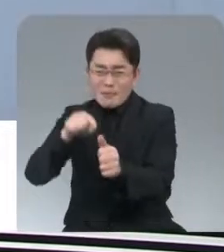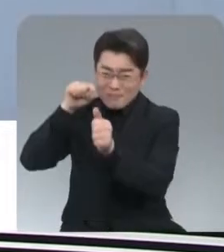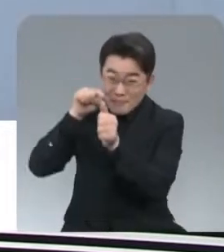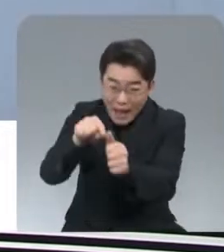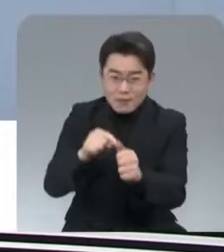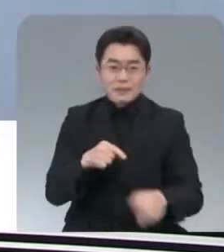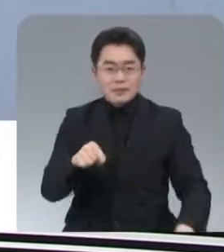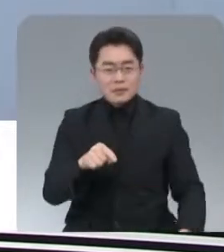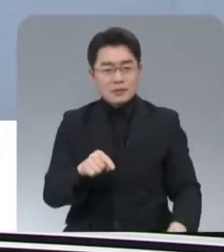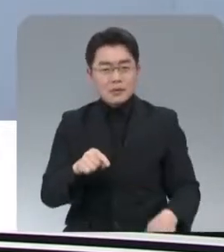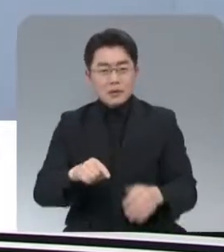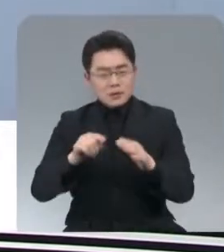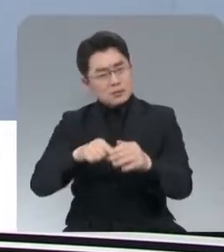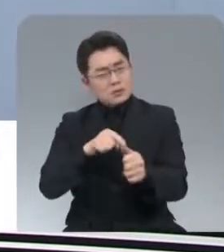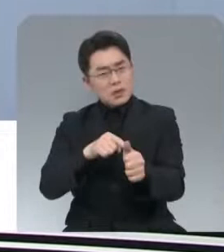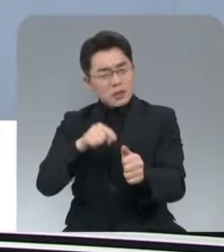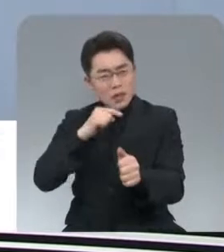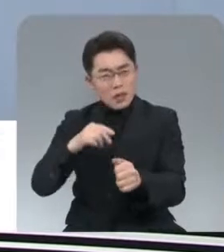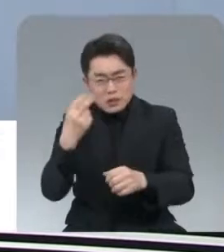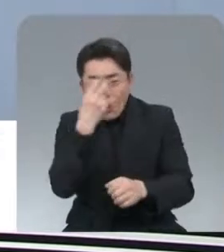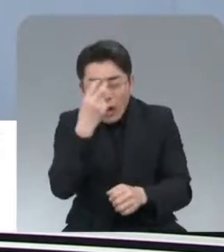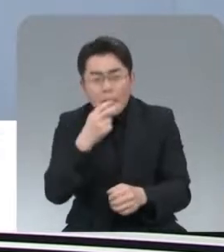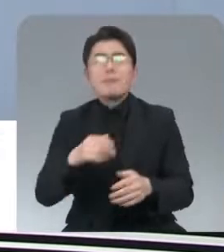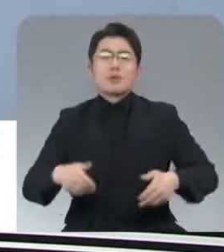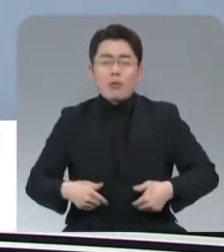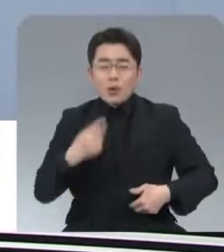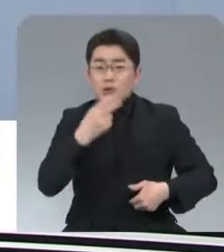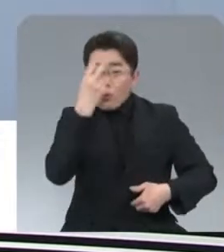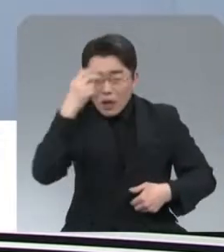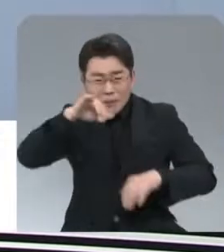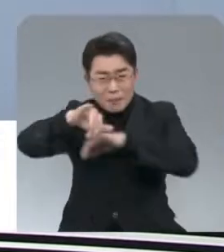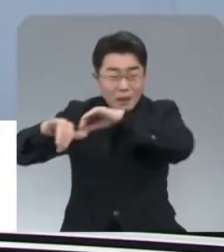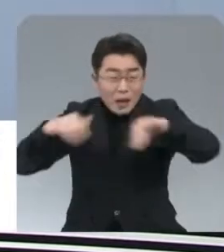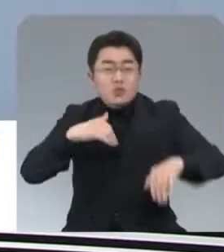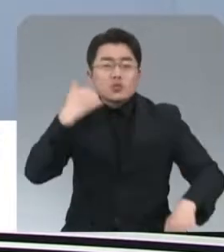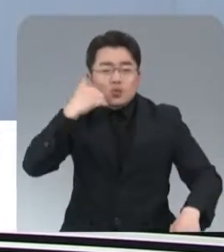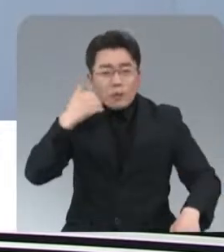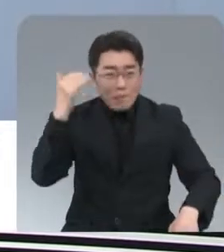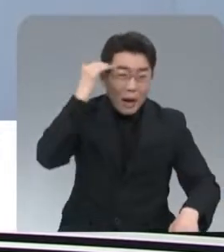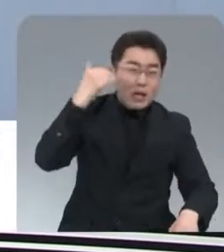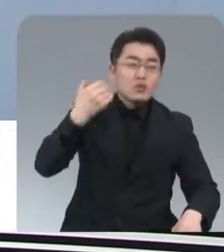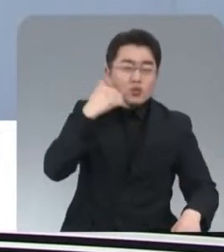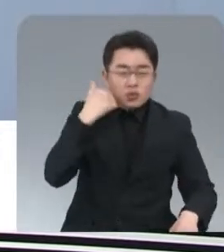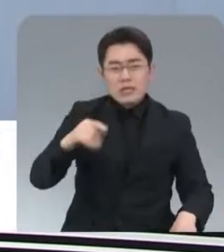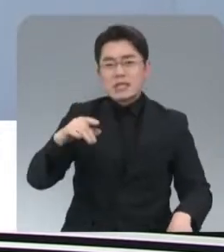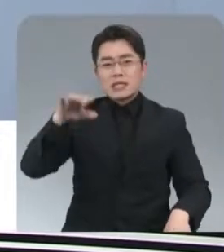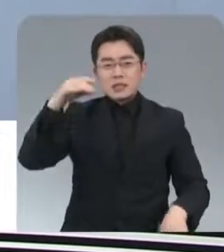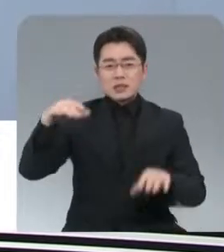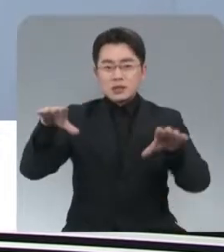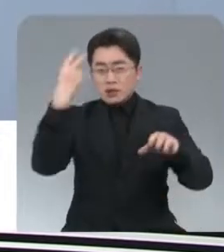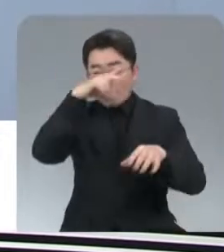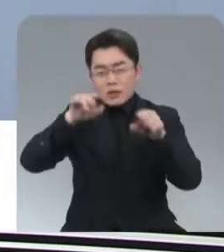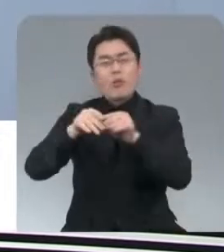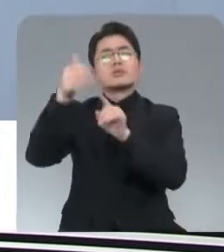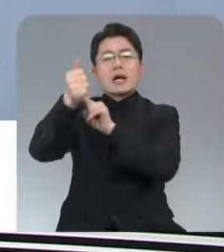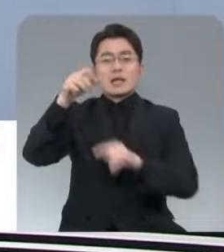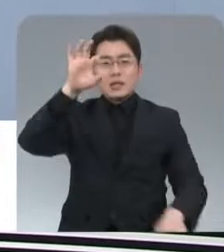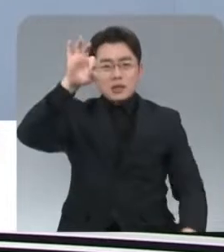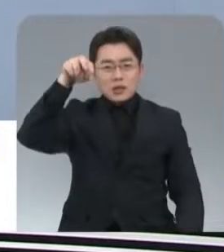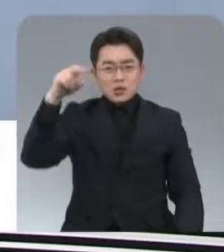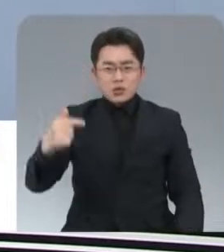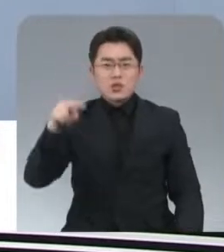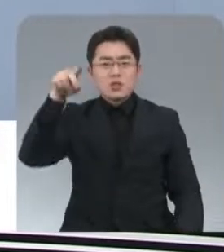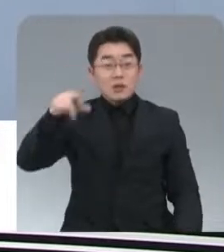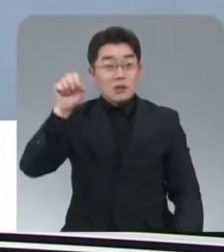무혐의 처분 했습니다 혐의를 입증할 증거가 부족하다는 이유입니다 윤 후보 측은 당시 조치가 접어 팼다 는게 다시